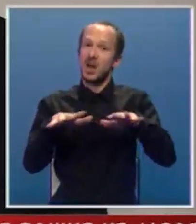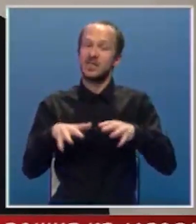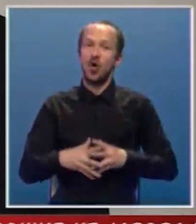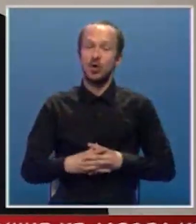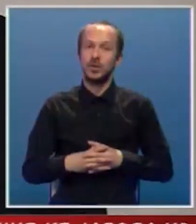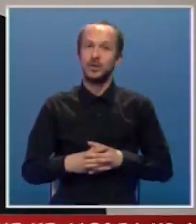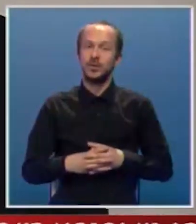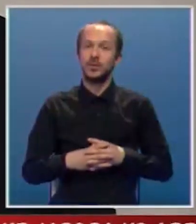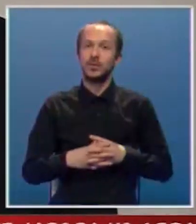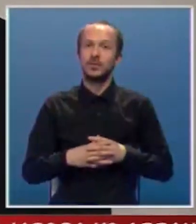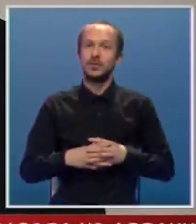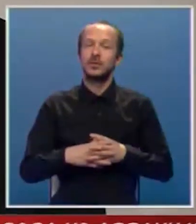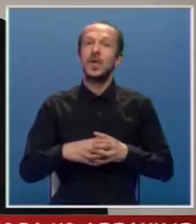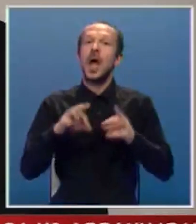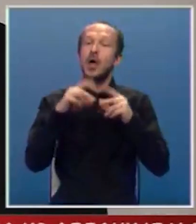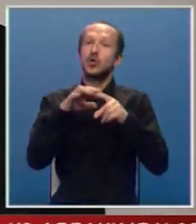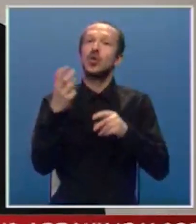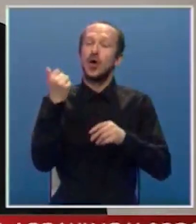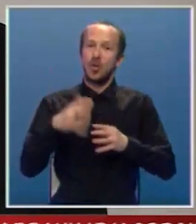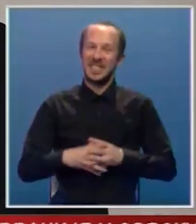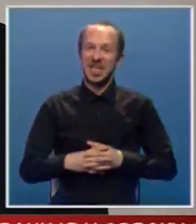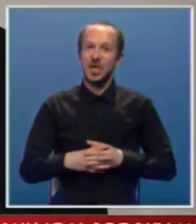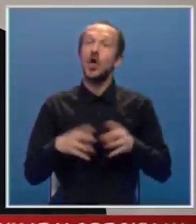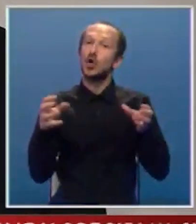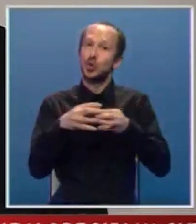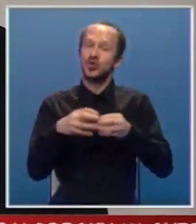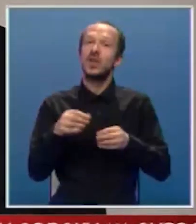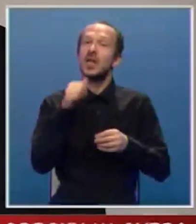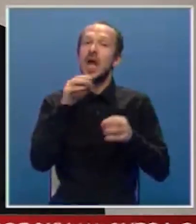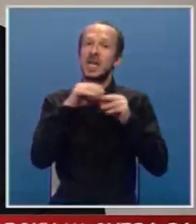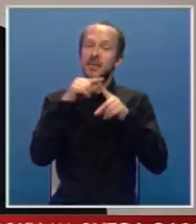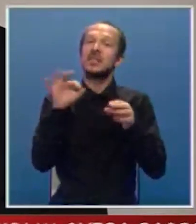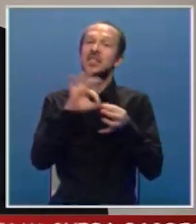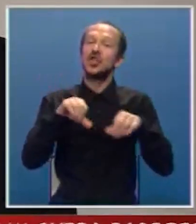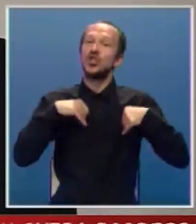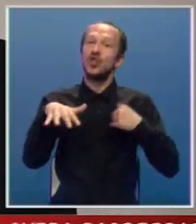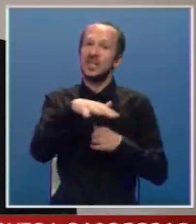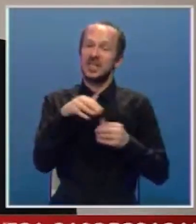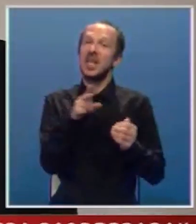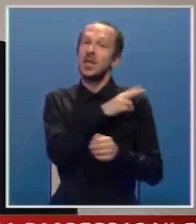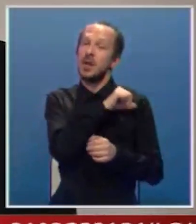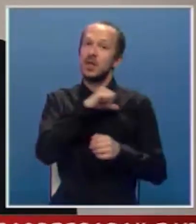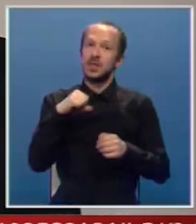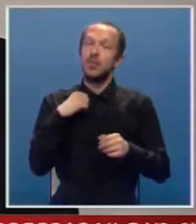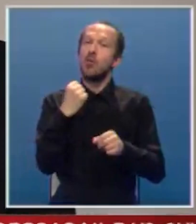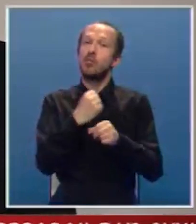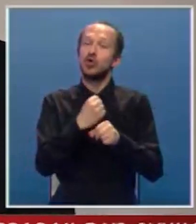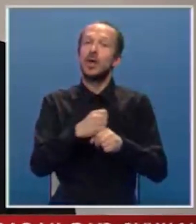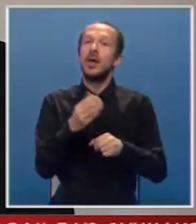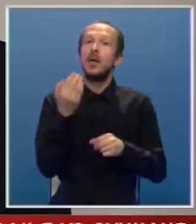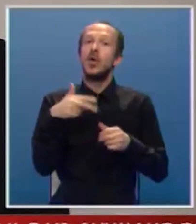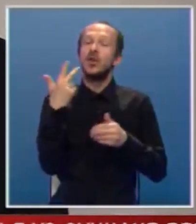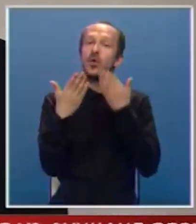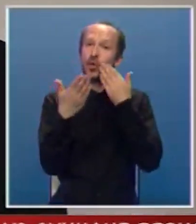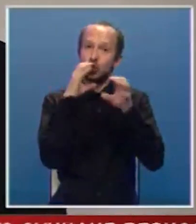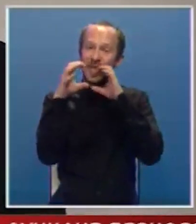tri najbitnija aspekta, a to su ekonomski, društveni i aspekt zaštite životne sredine. Imali smo u toku postupka tri otvorene